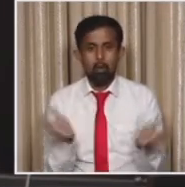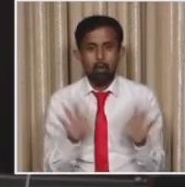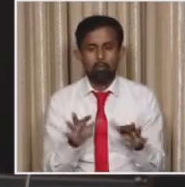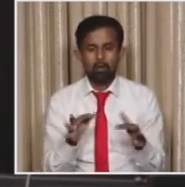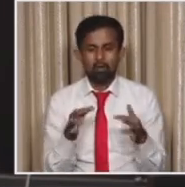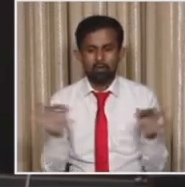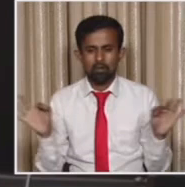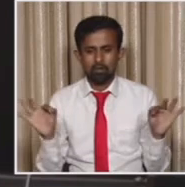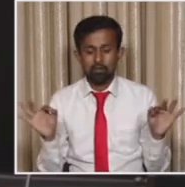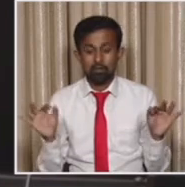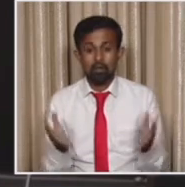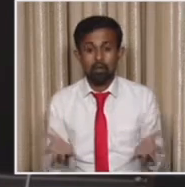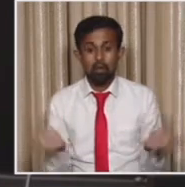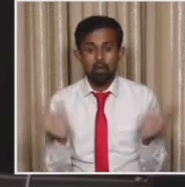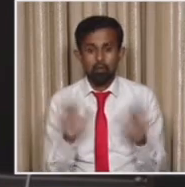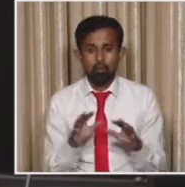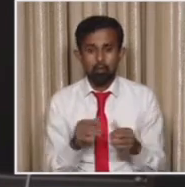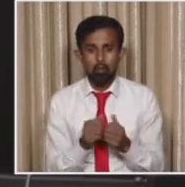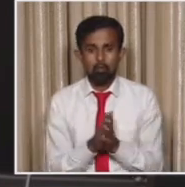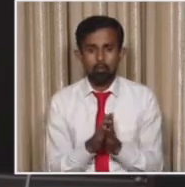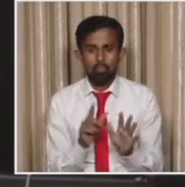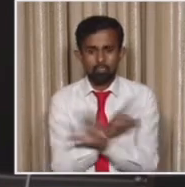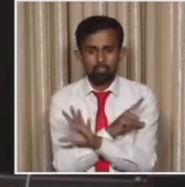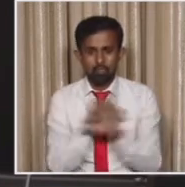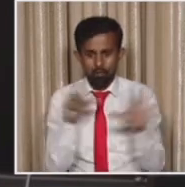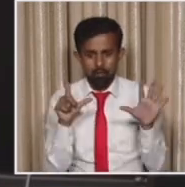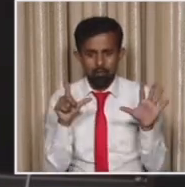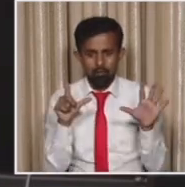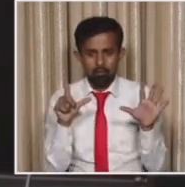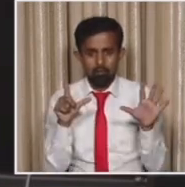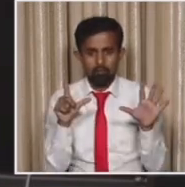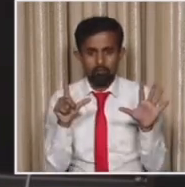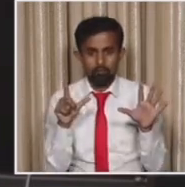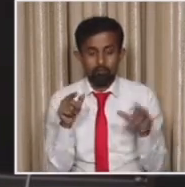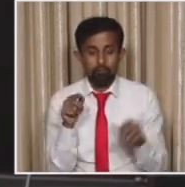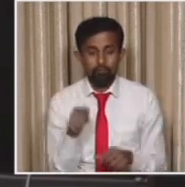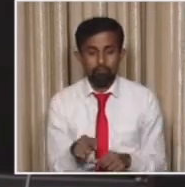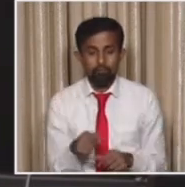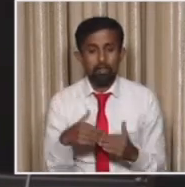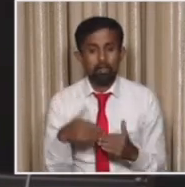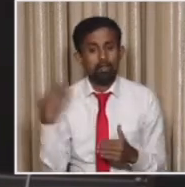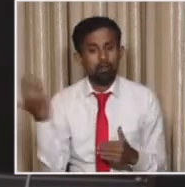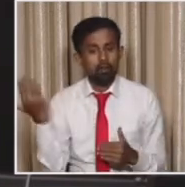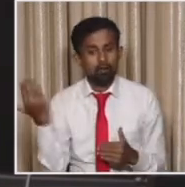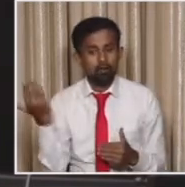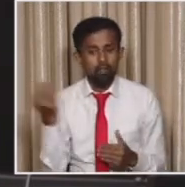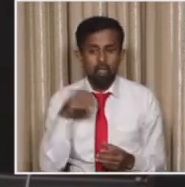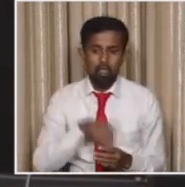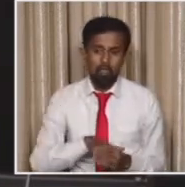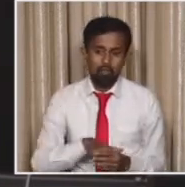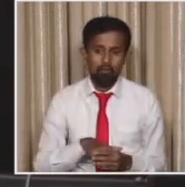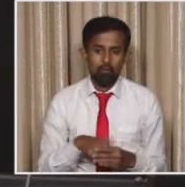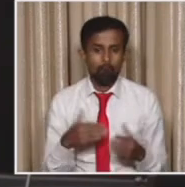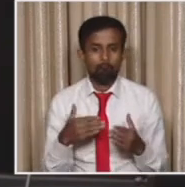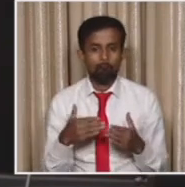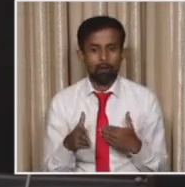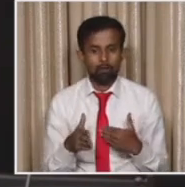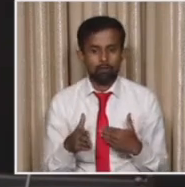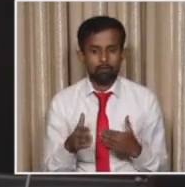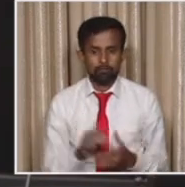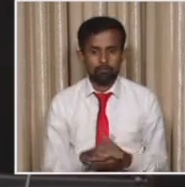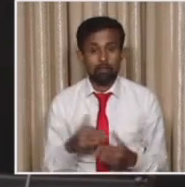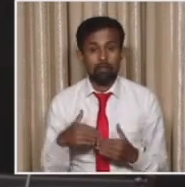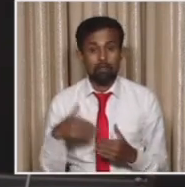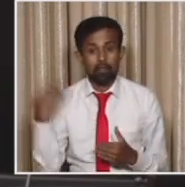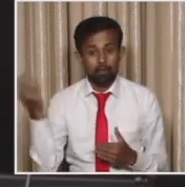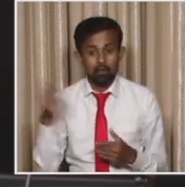ආයෝජන කලාප රට පුරාම තියෙනවා 17ක්. මේකේ ගරු නියෝජ්‍ය කතානායකතුමනි එළියේ තියෙන තත්ත්වය සහ ඇතුලේ තියෙන තත්ත්වය වෙනස්. එළියේ